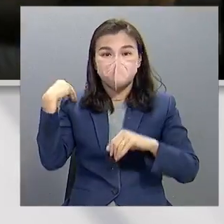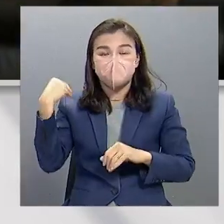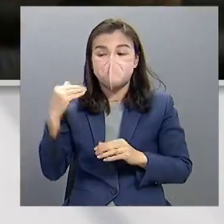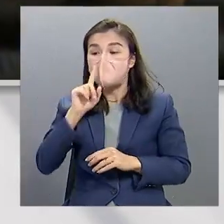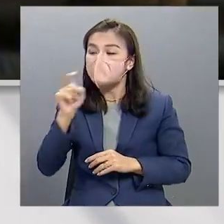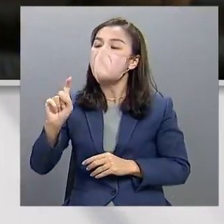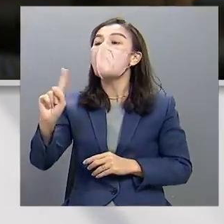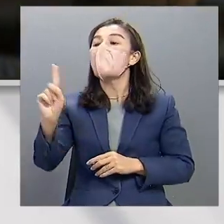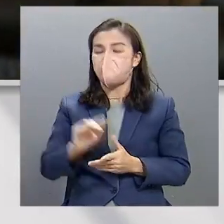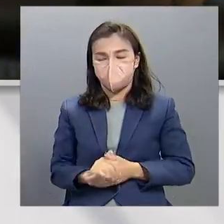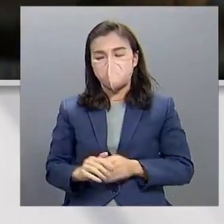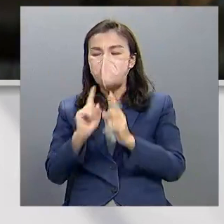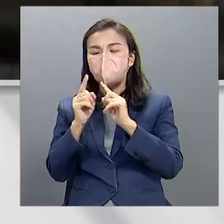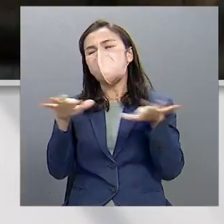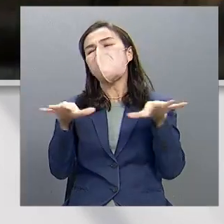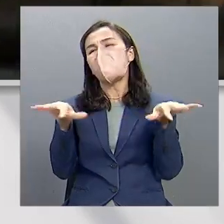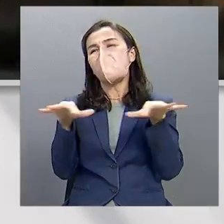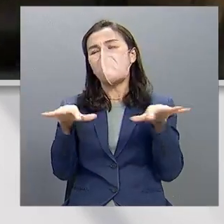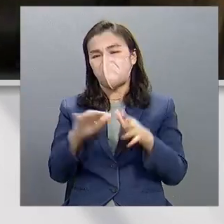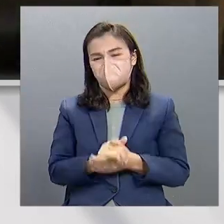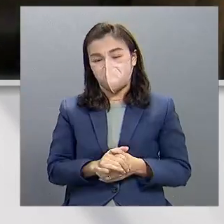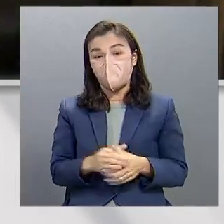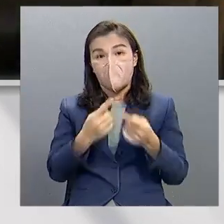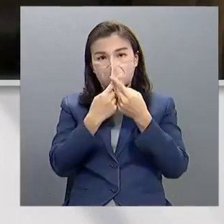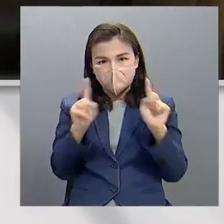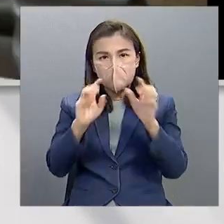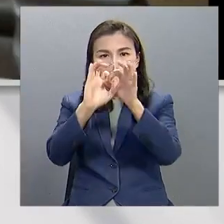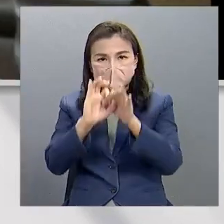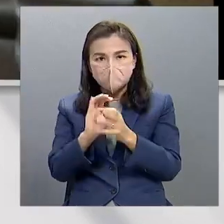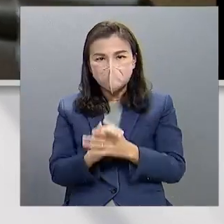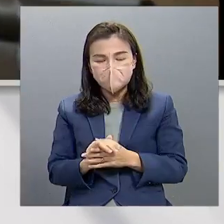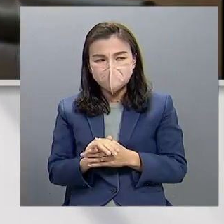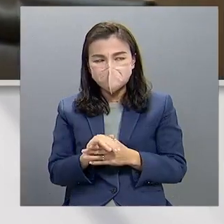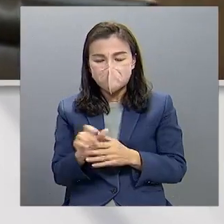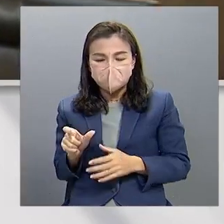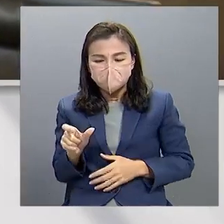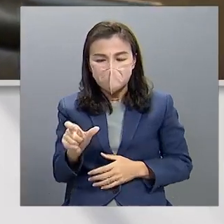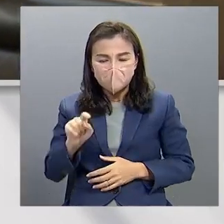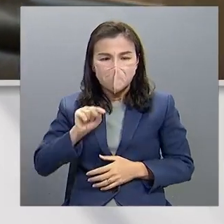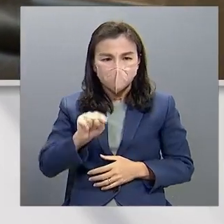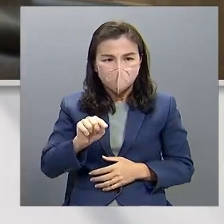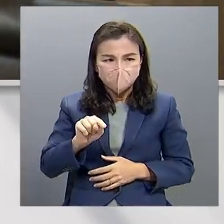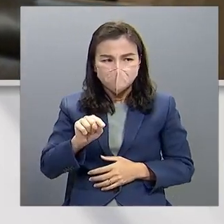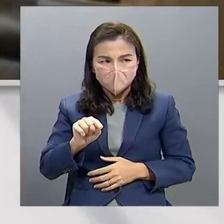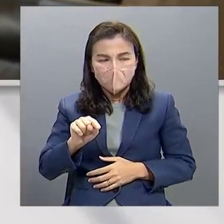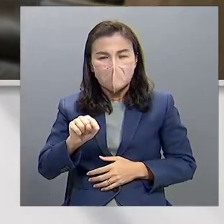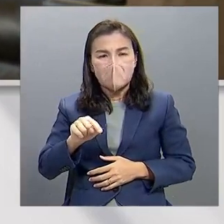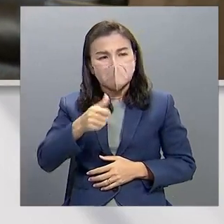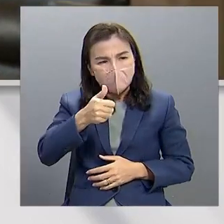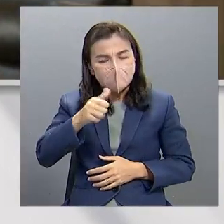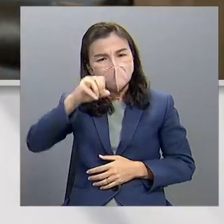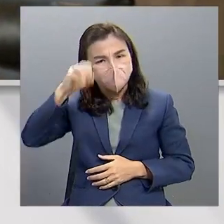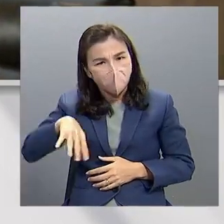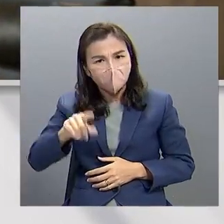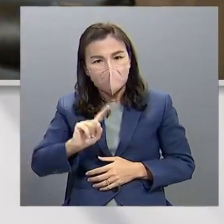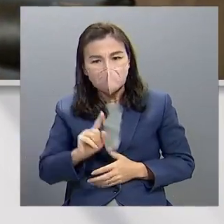ระแต่มีเรื่องของการโหวตอภิปรายไม่ไว้วางใจรวมอยู่ด้วยนี่ล่ะค่ะข้อสังเกตที่บอกว่าเขย่าซ้ำหากแต่ว่า